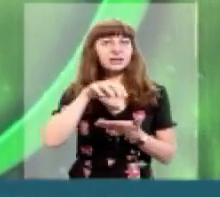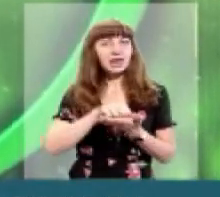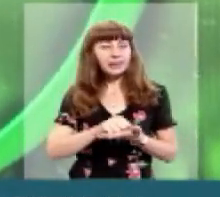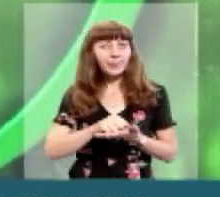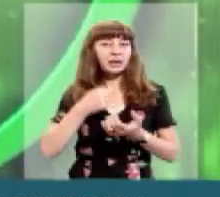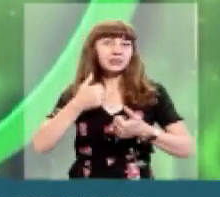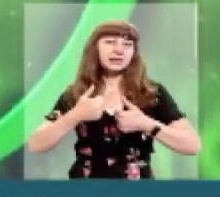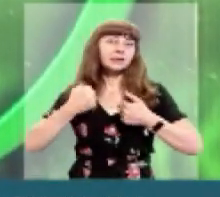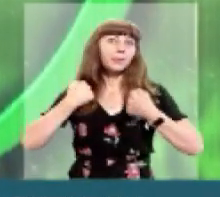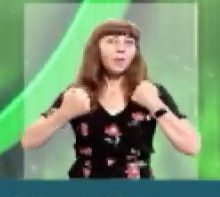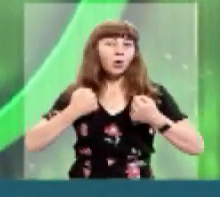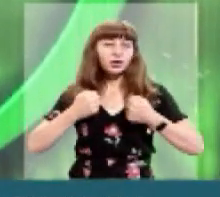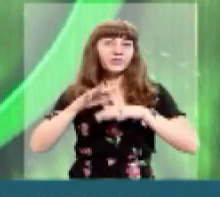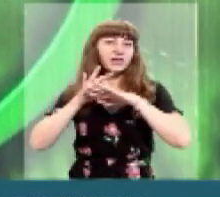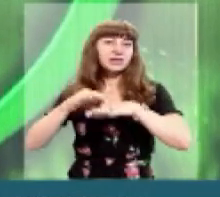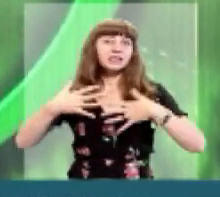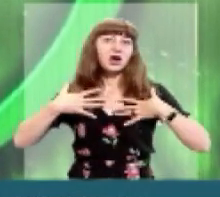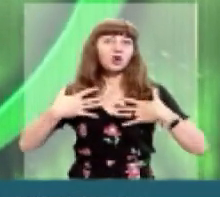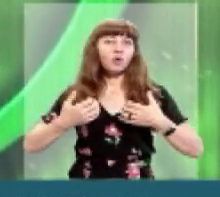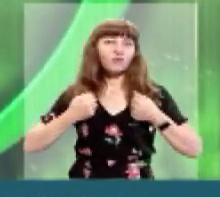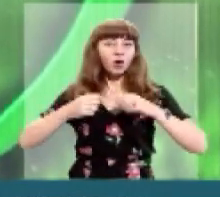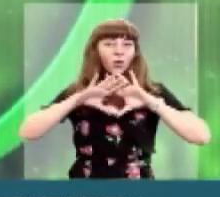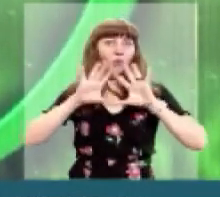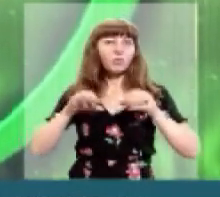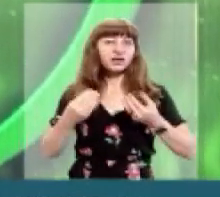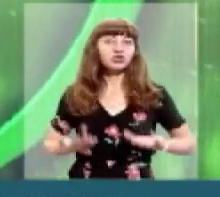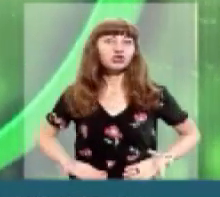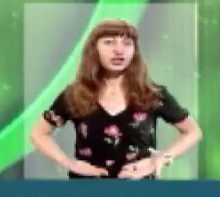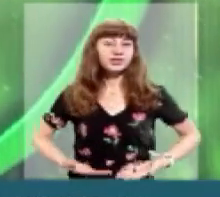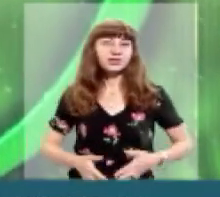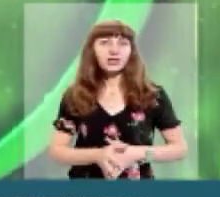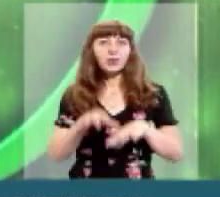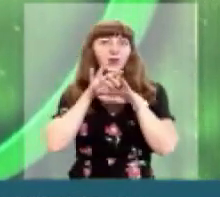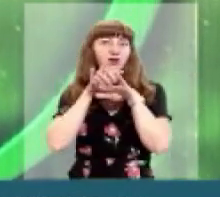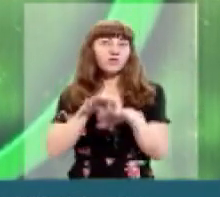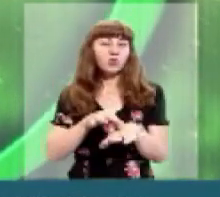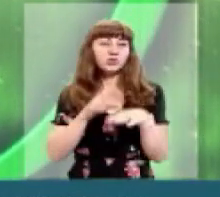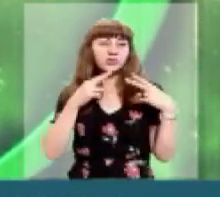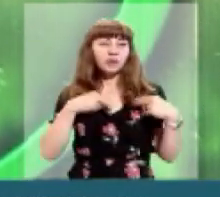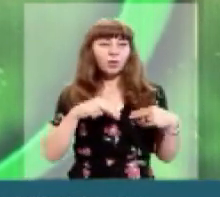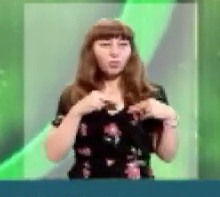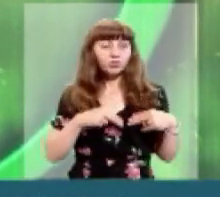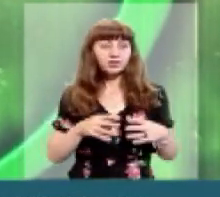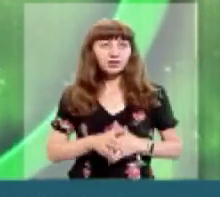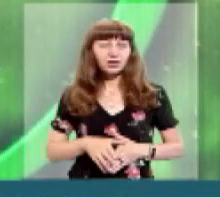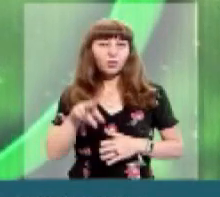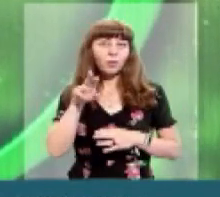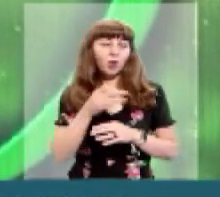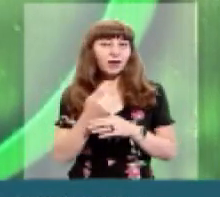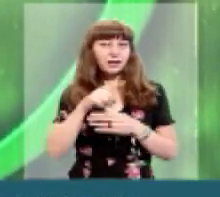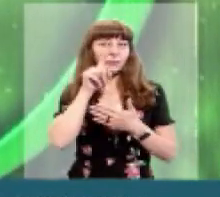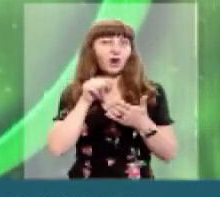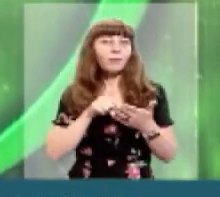желісін дамыту бойынша жұмыс жалғасатын болады. Бұқаралық спортты дамыта отырып, халықаралық